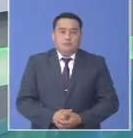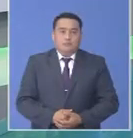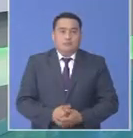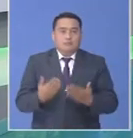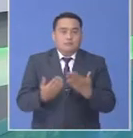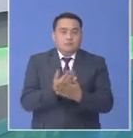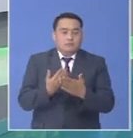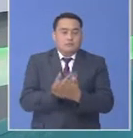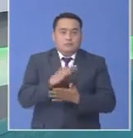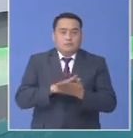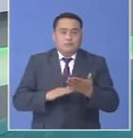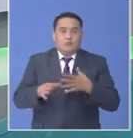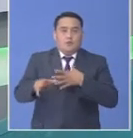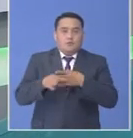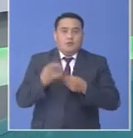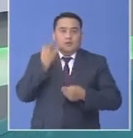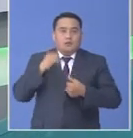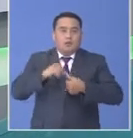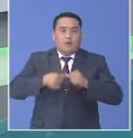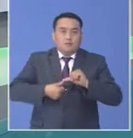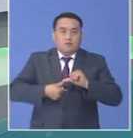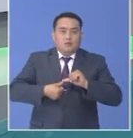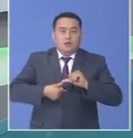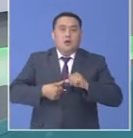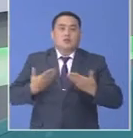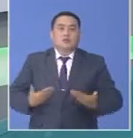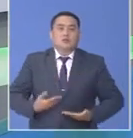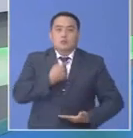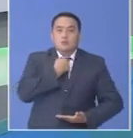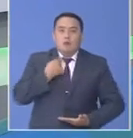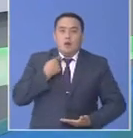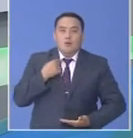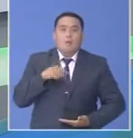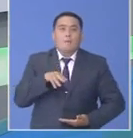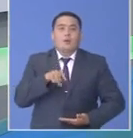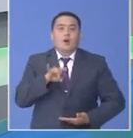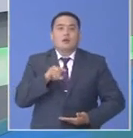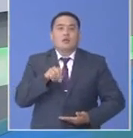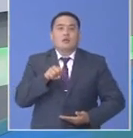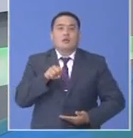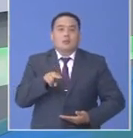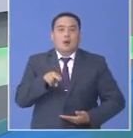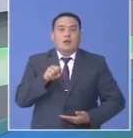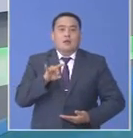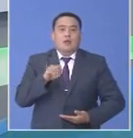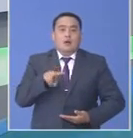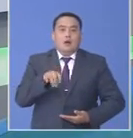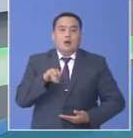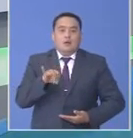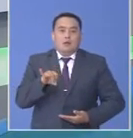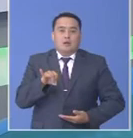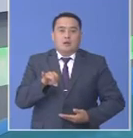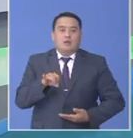Прощаюсь с тем выпуском. Вместе и навсегда. Накануне жители Талдыкургана Маргипа Турбаева и Ергали Алдабергенов сыграли